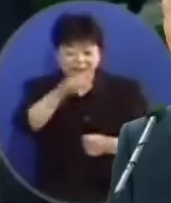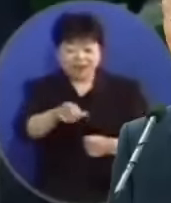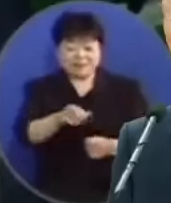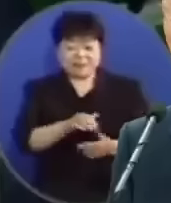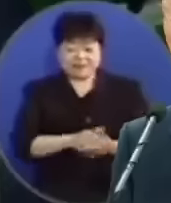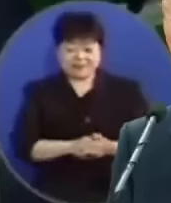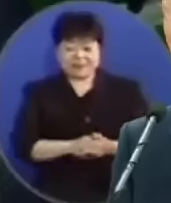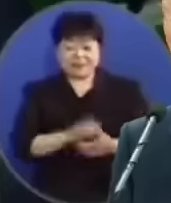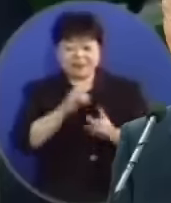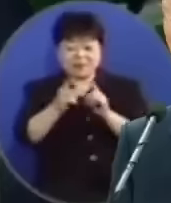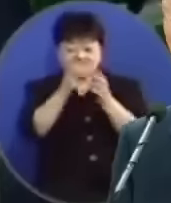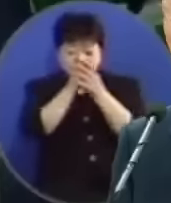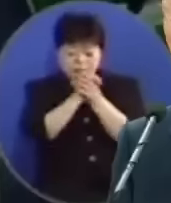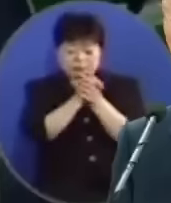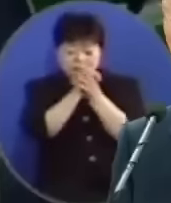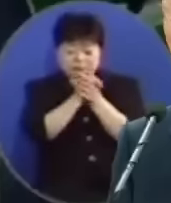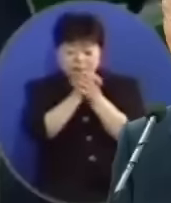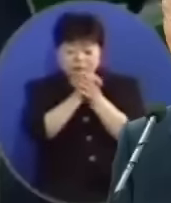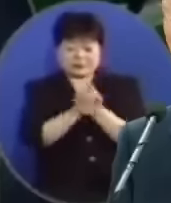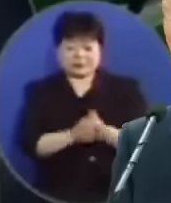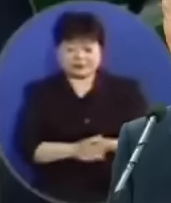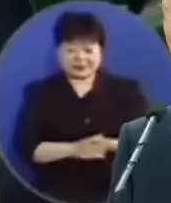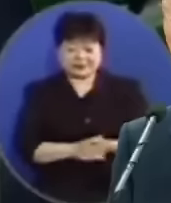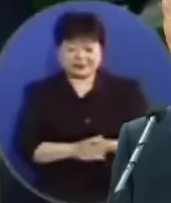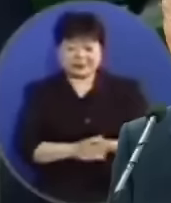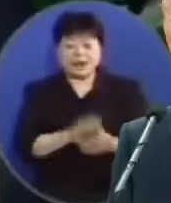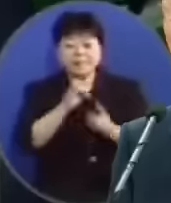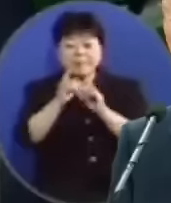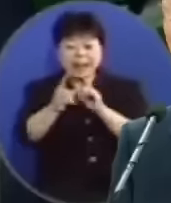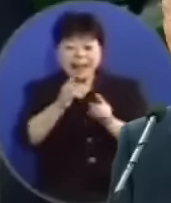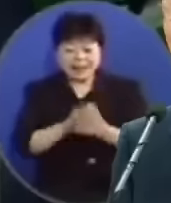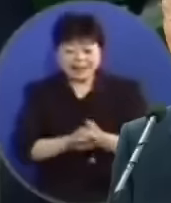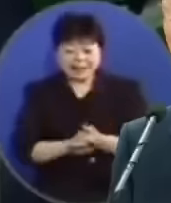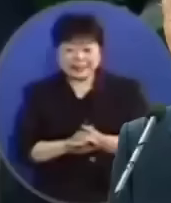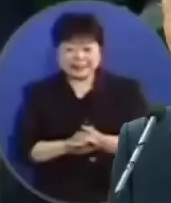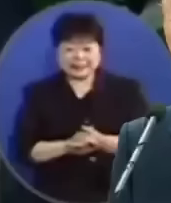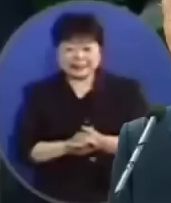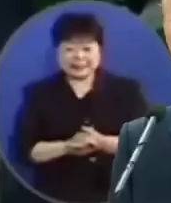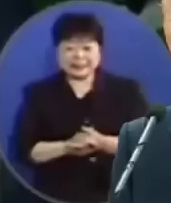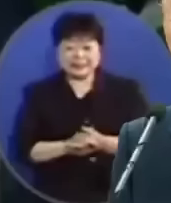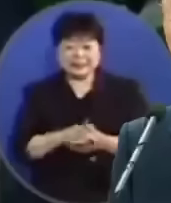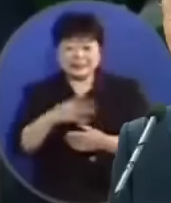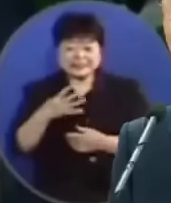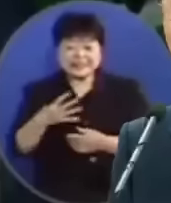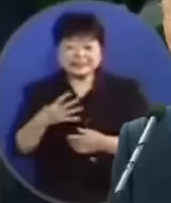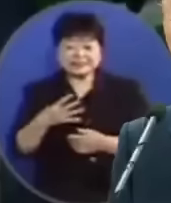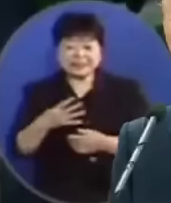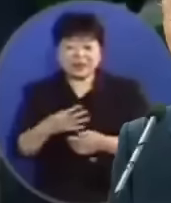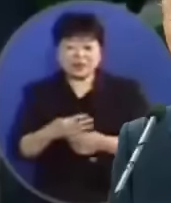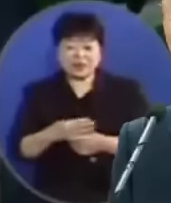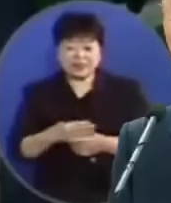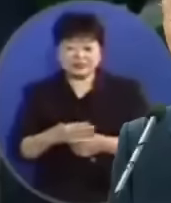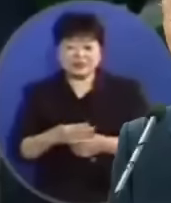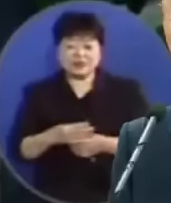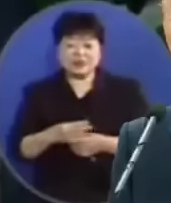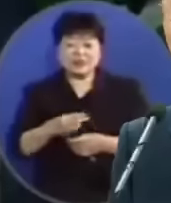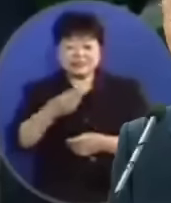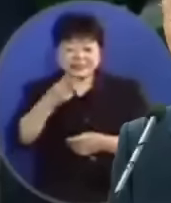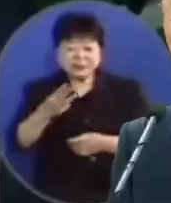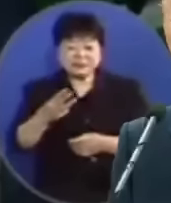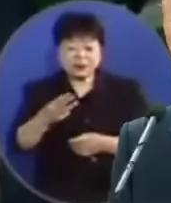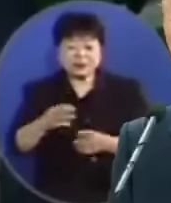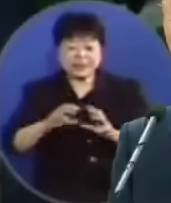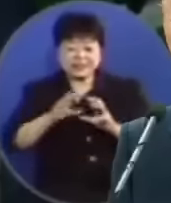듯이 말로서 기도했습니다. 왜? 말은 4차원의 속에서 3차원의 세계를 뚫고